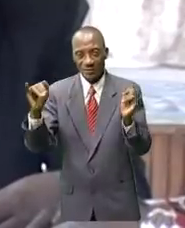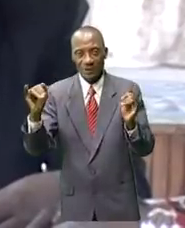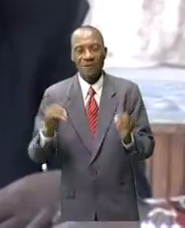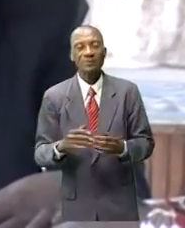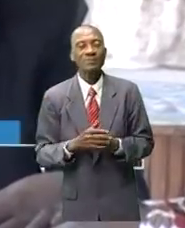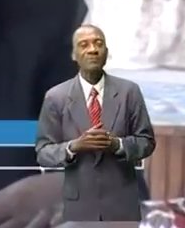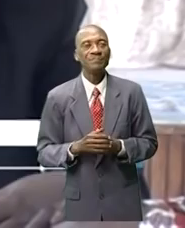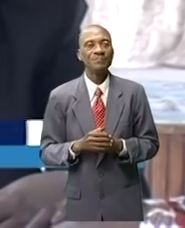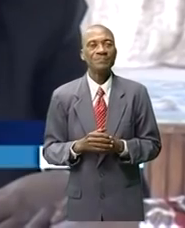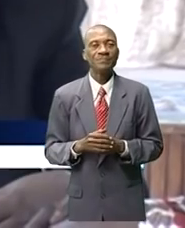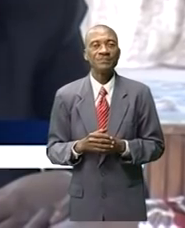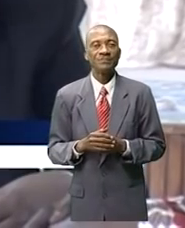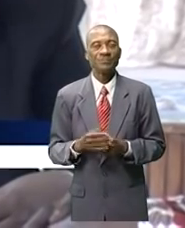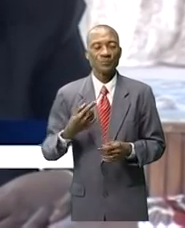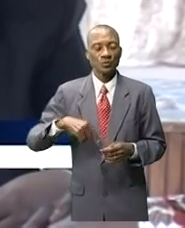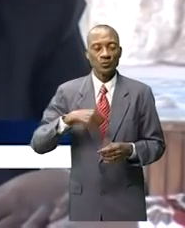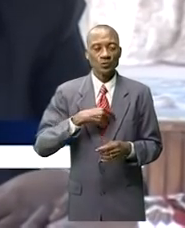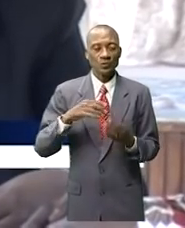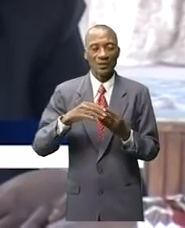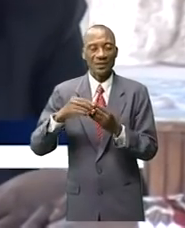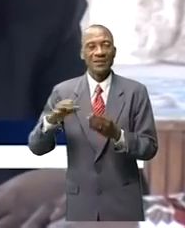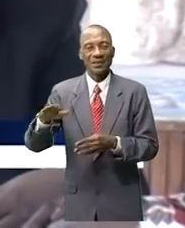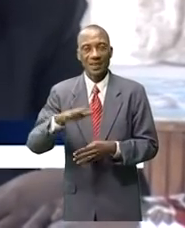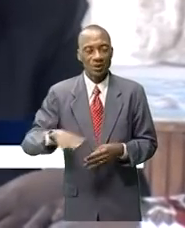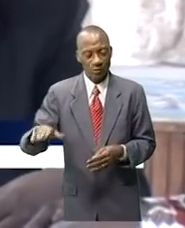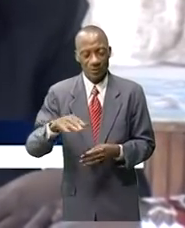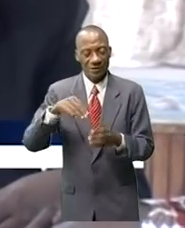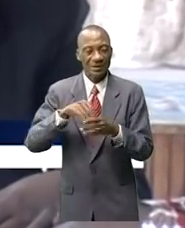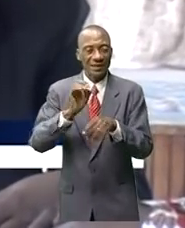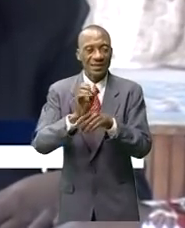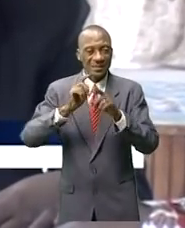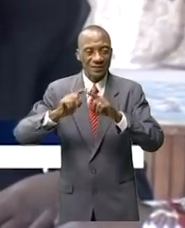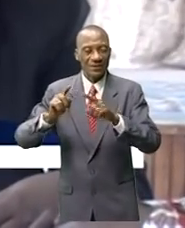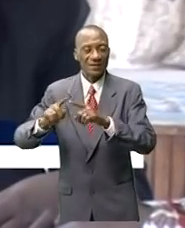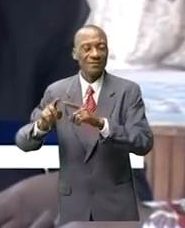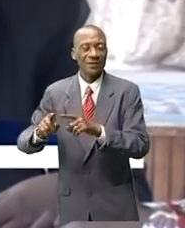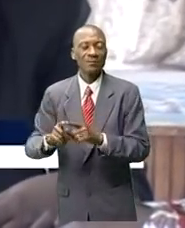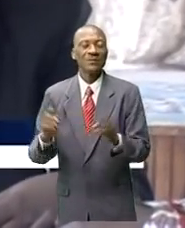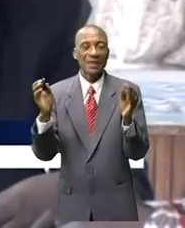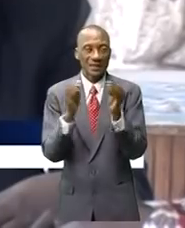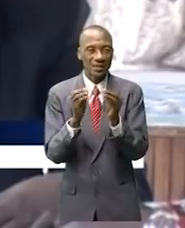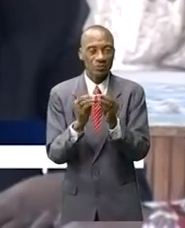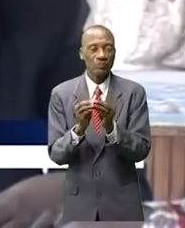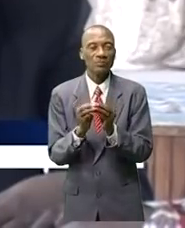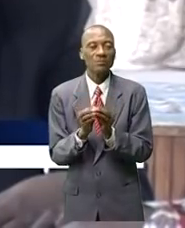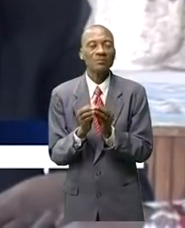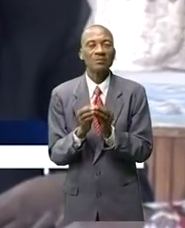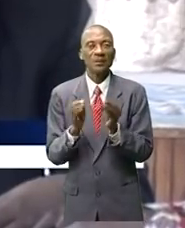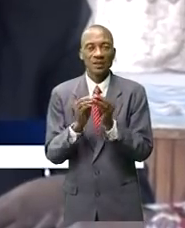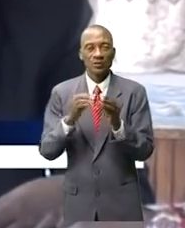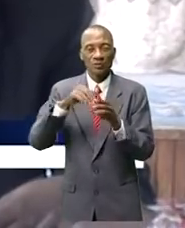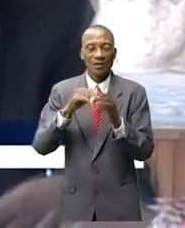Nous, leaders nationaux des jeunes, confessions religieuses, confessionnelles réunies en assemblée